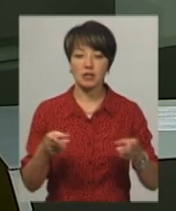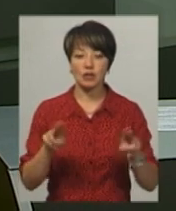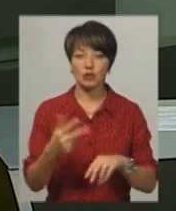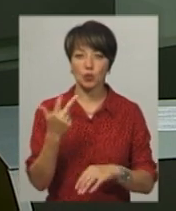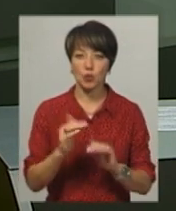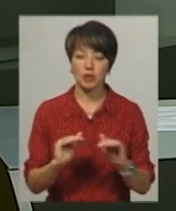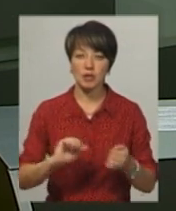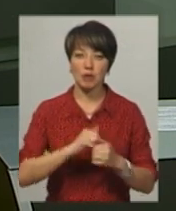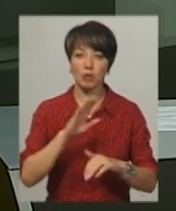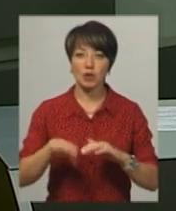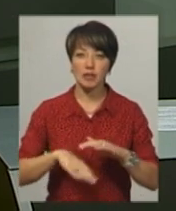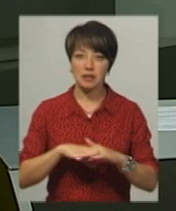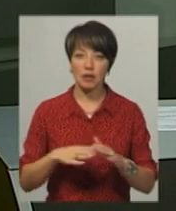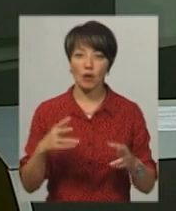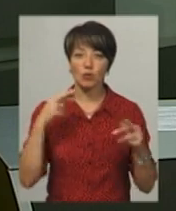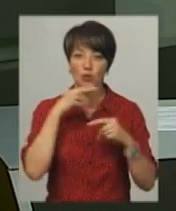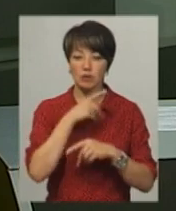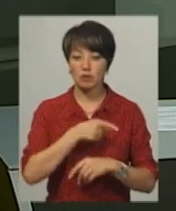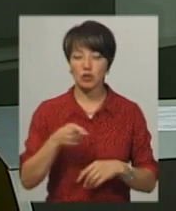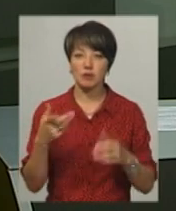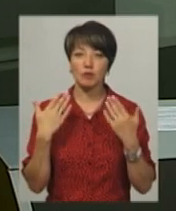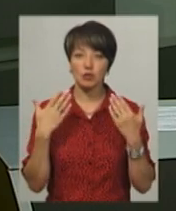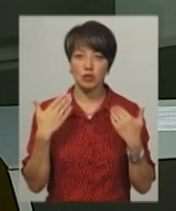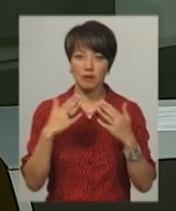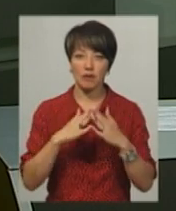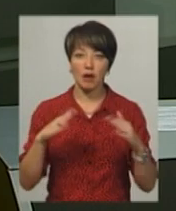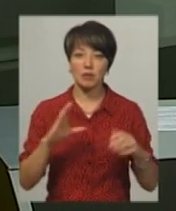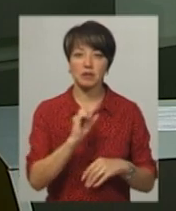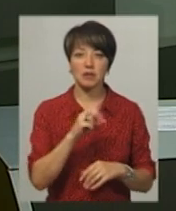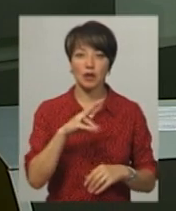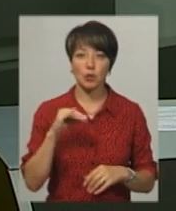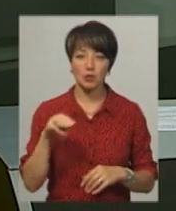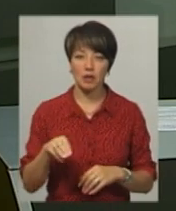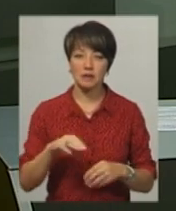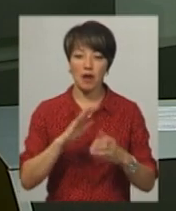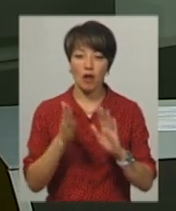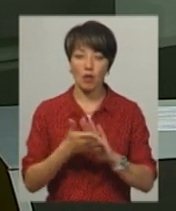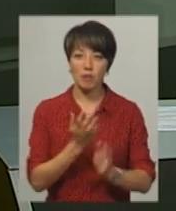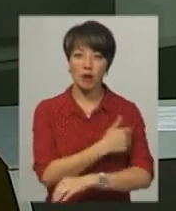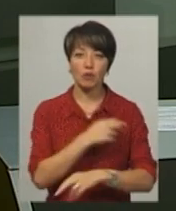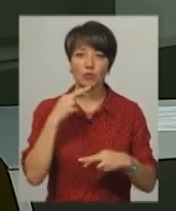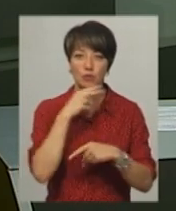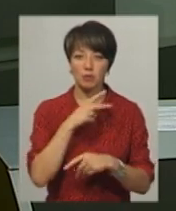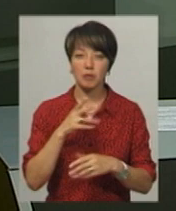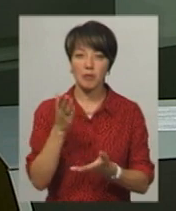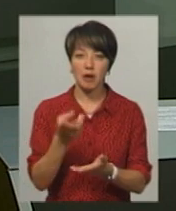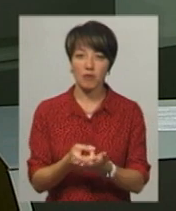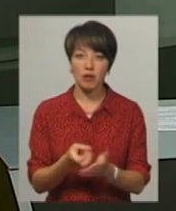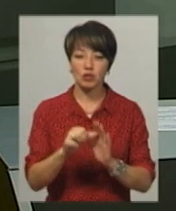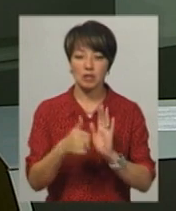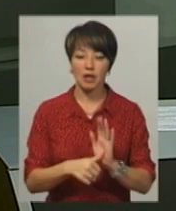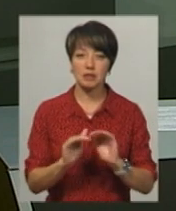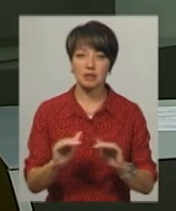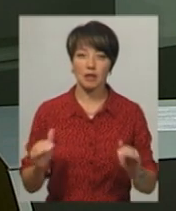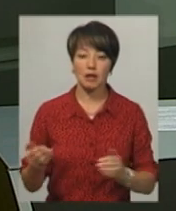троє дітей з Кам'янець-Подільського, які отруїлись під час відпочинку у таборі «Салют», що у Коблево. Загалом у лікарню з отруєнням перебуває 16 дітей,